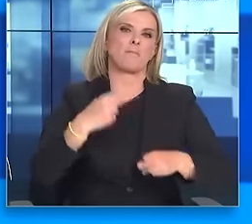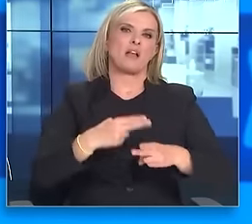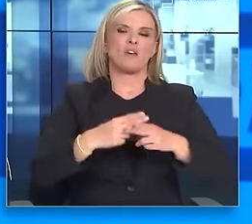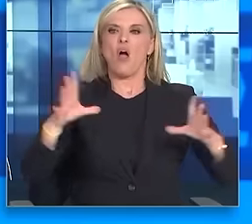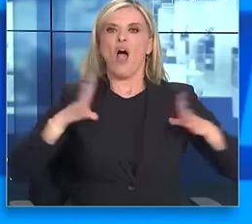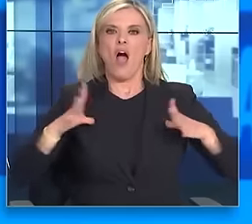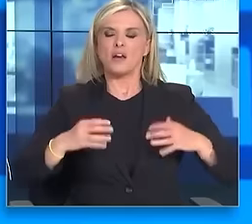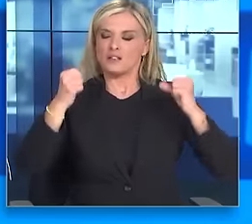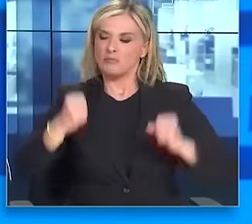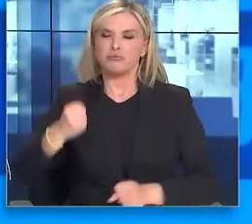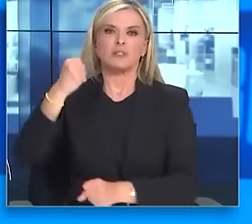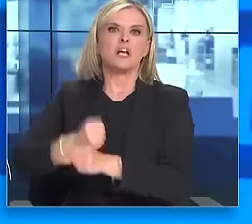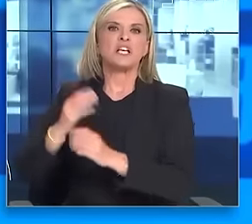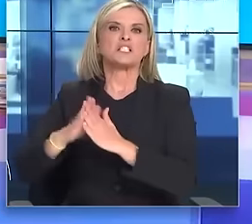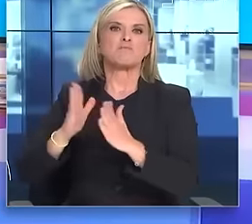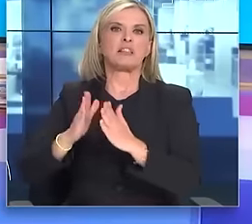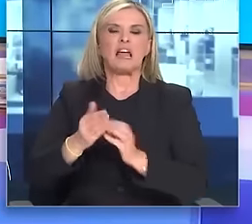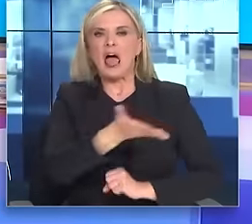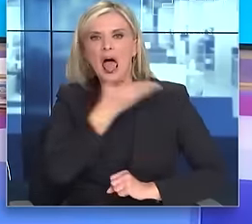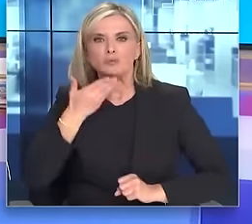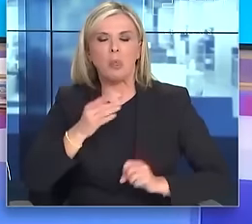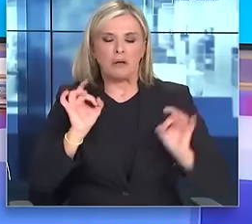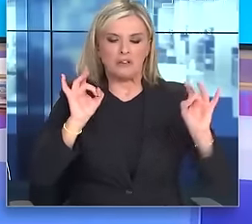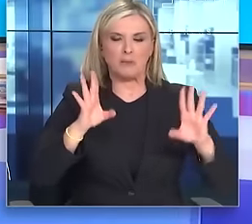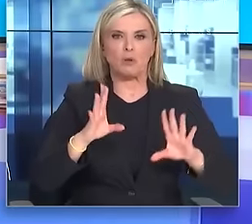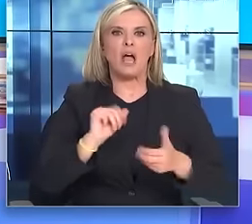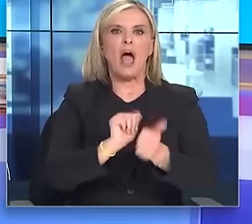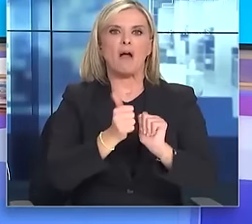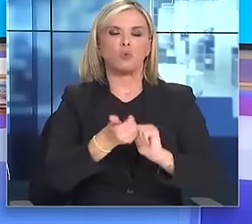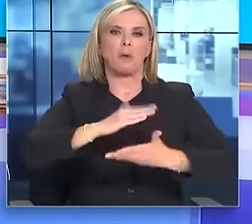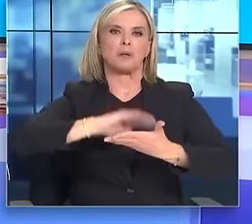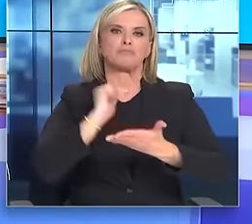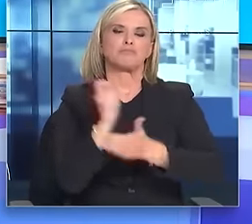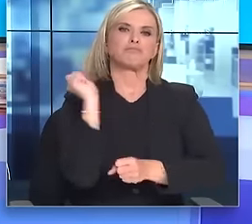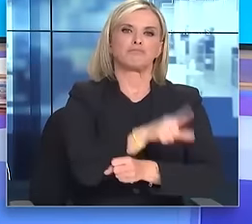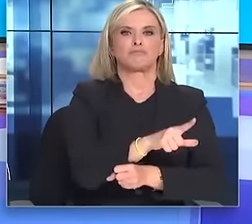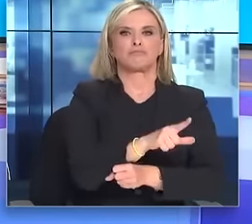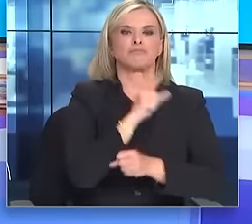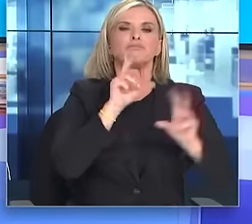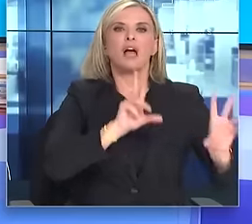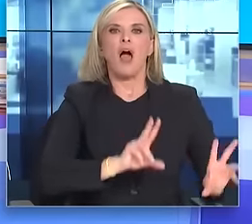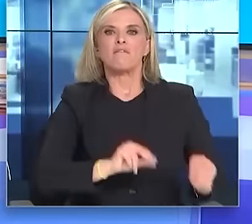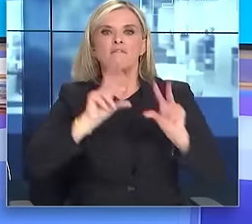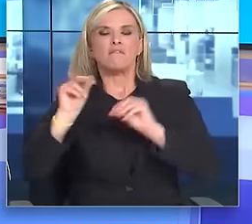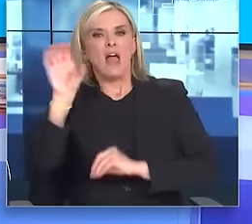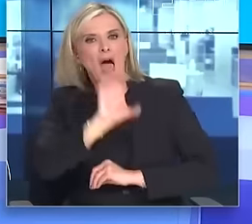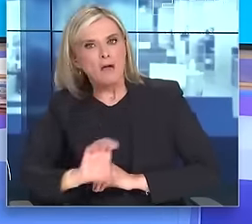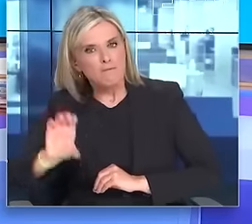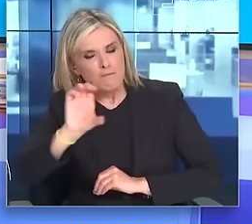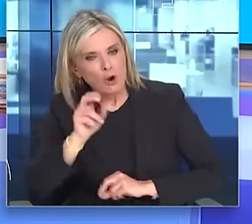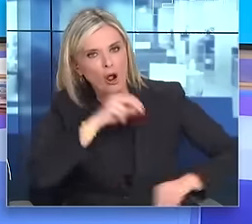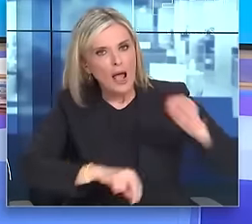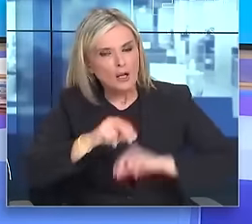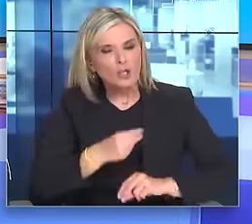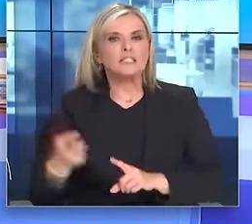ψήφου και θα μας στηρίξουν ώστε το εργαλείο αυτό να είναι διαθέσιμο και στις εθνικές εκλογές του 2027. Αλλά βλέπετε πόσο μεγάλη ευκολία είναι, ειδικά